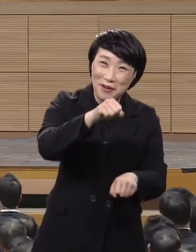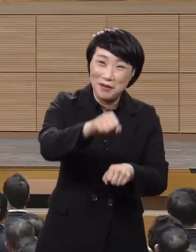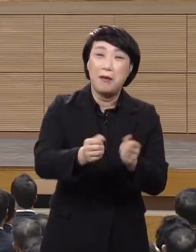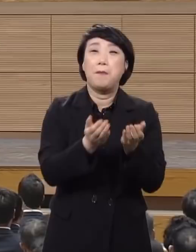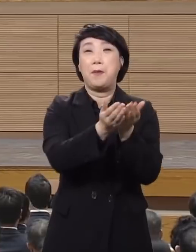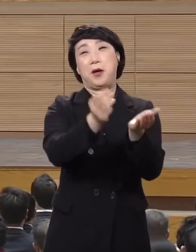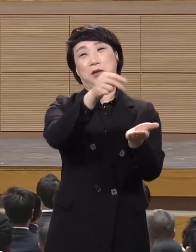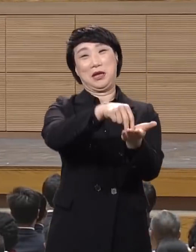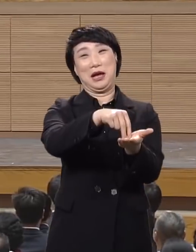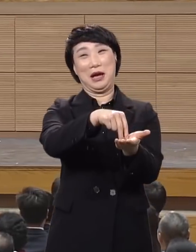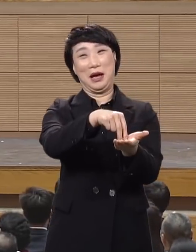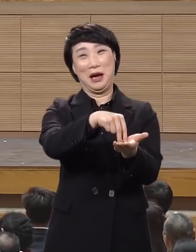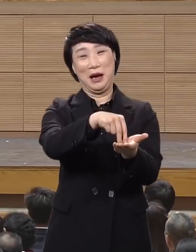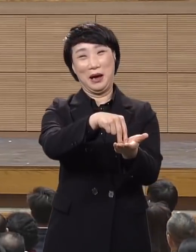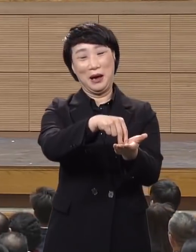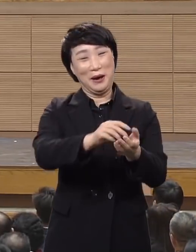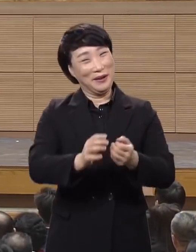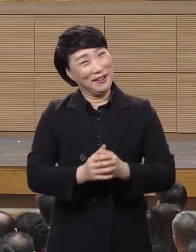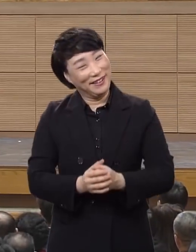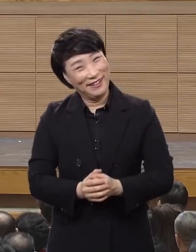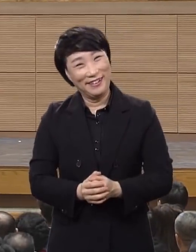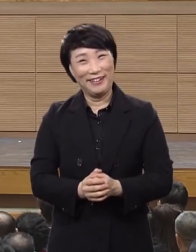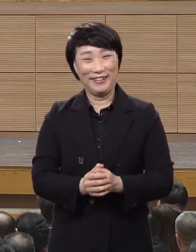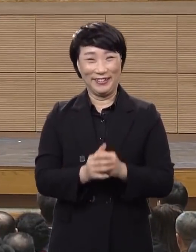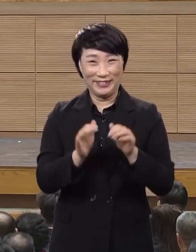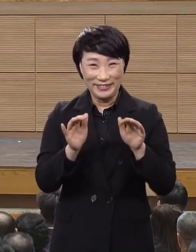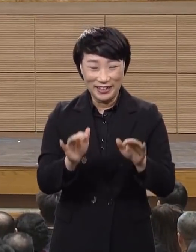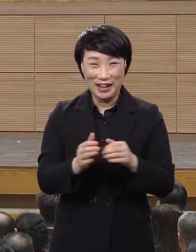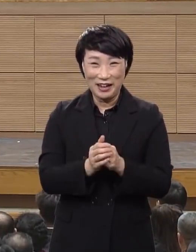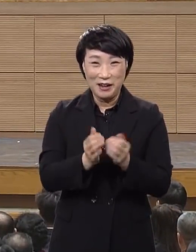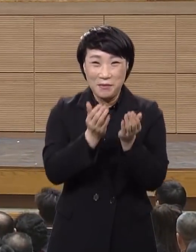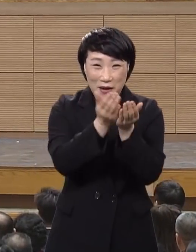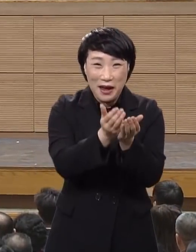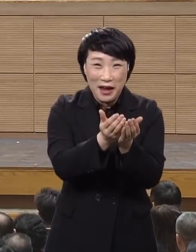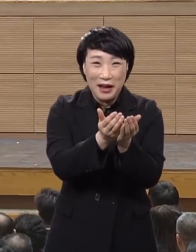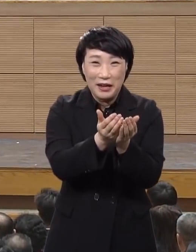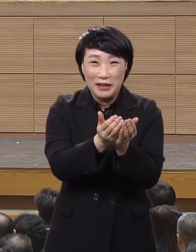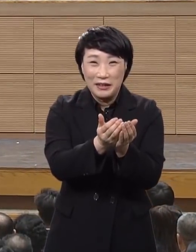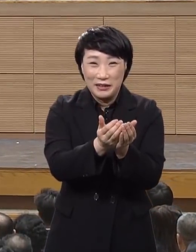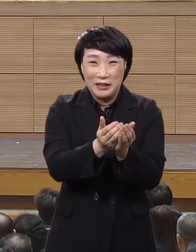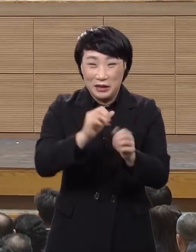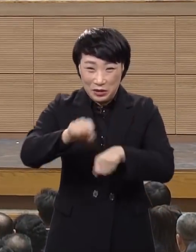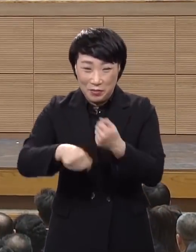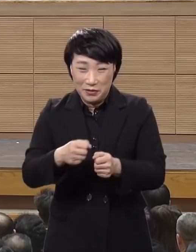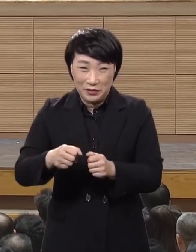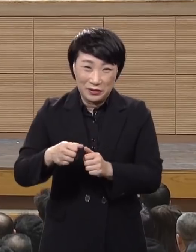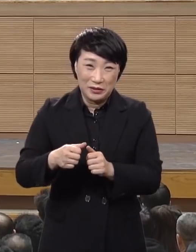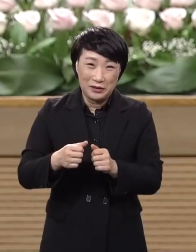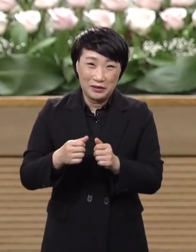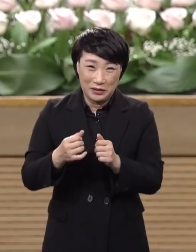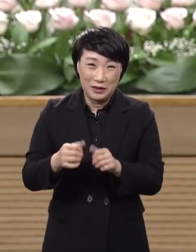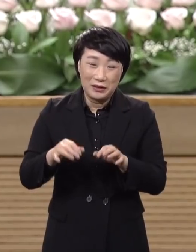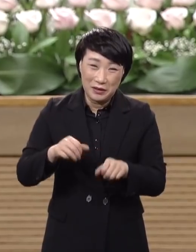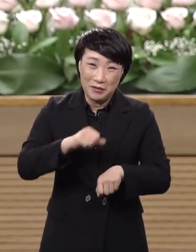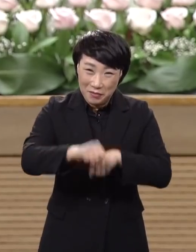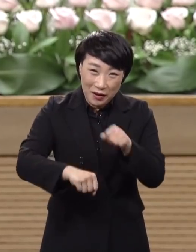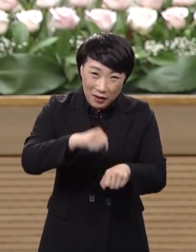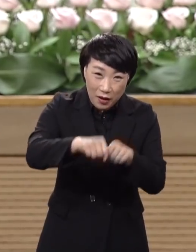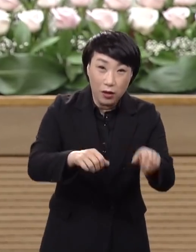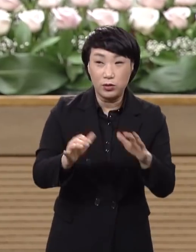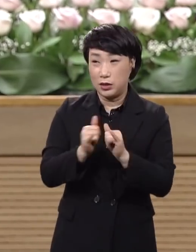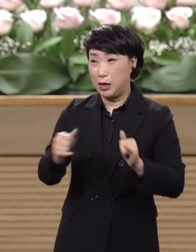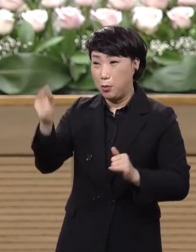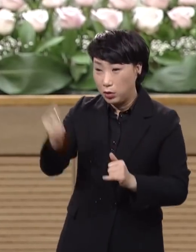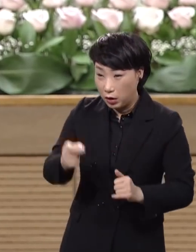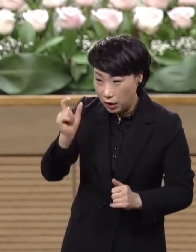들어옵니다. 방주 안으로 들어옵니다. 네, 방주 안으로 쫙 들어오는데 사람은 한 사람도 안